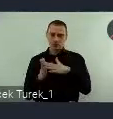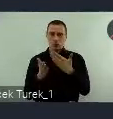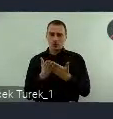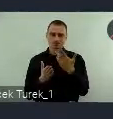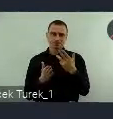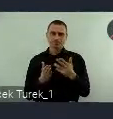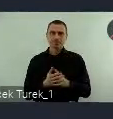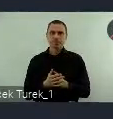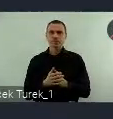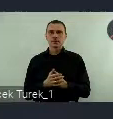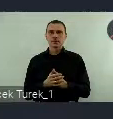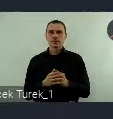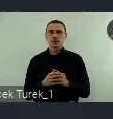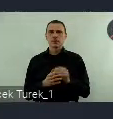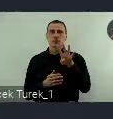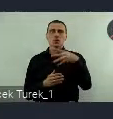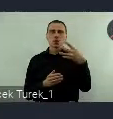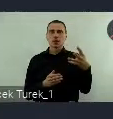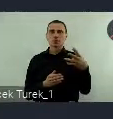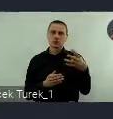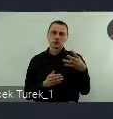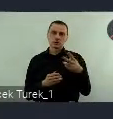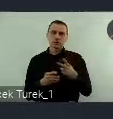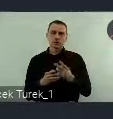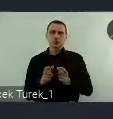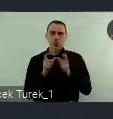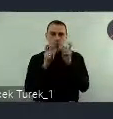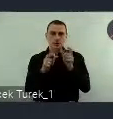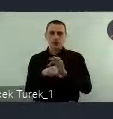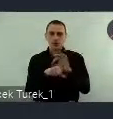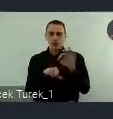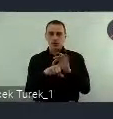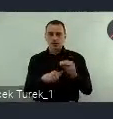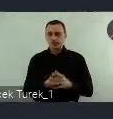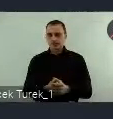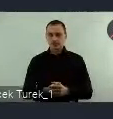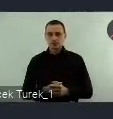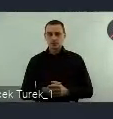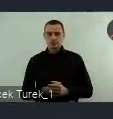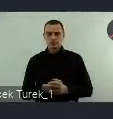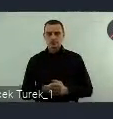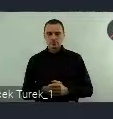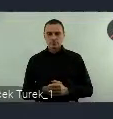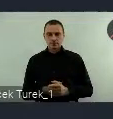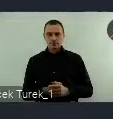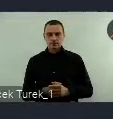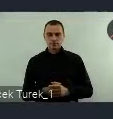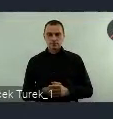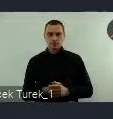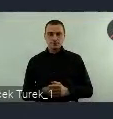projektu jakiegokolwiek wiecie tego jest bardzo dużo na przykład formularz zgłoszenia do